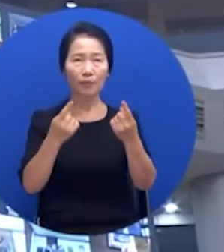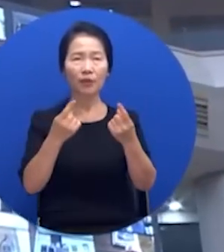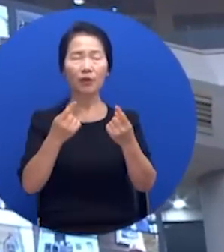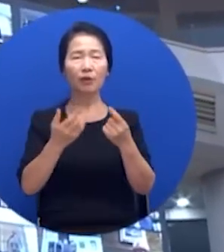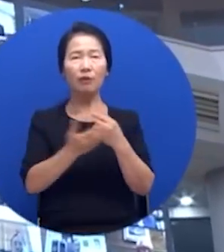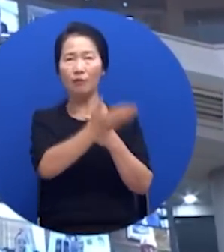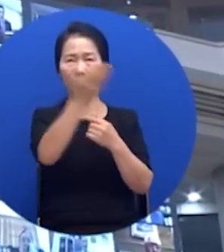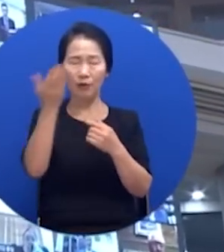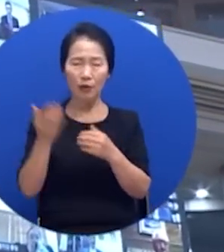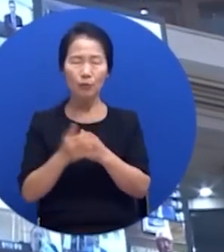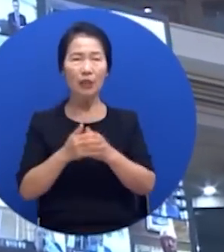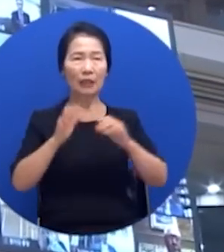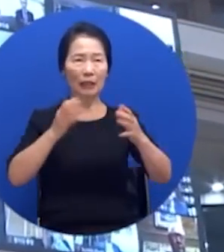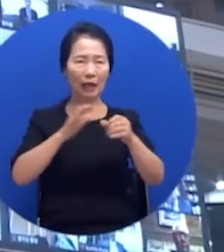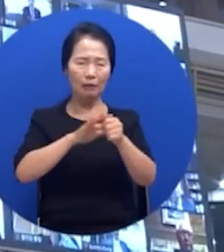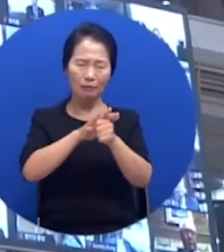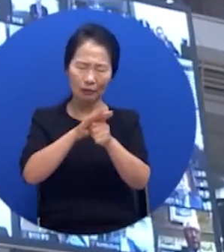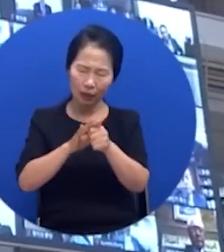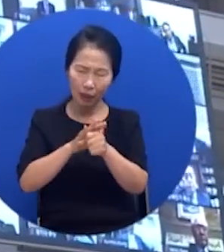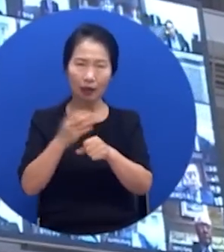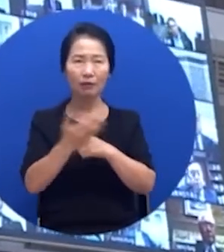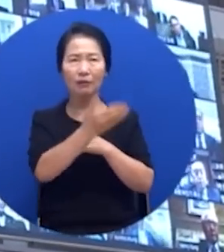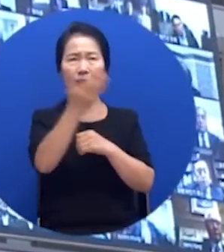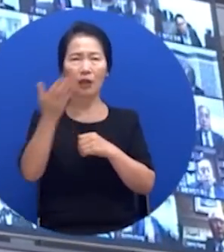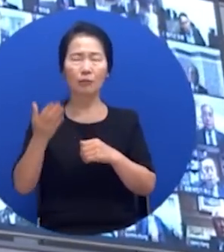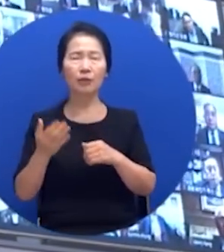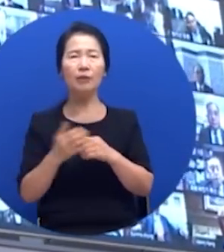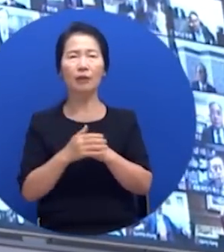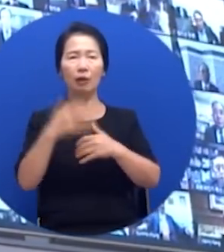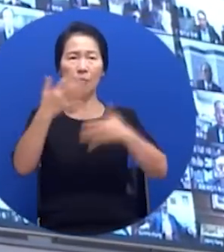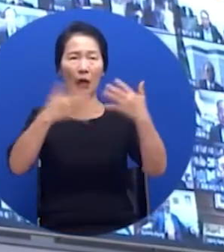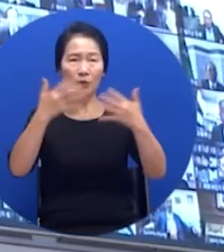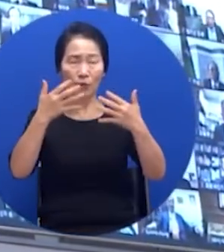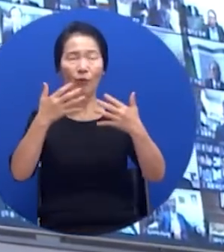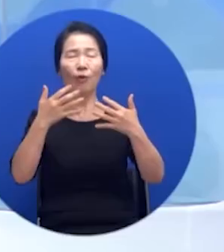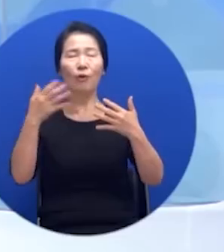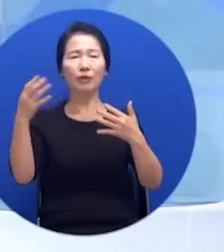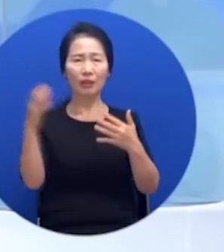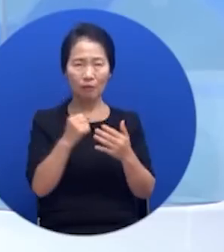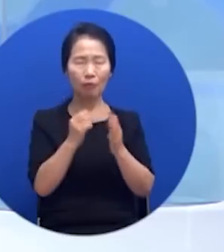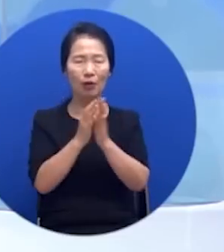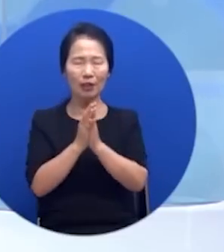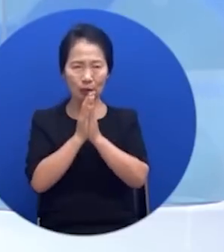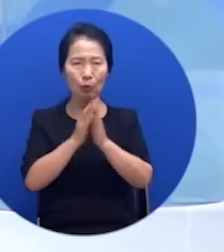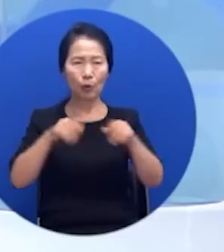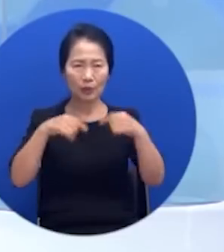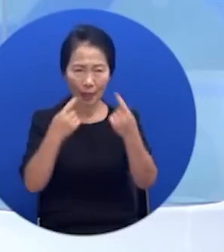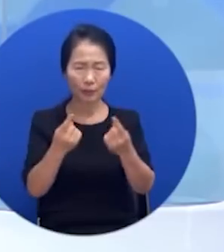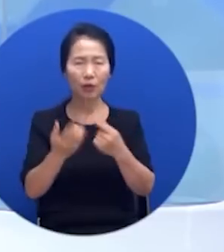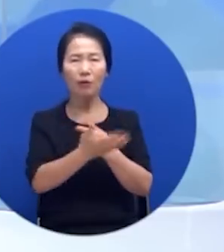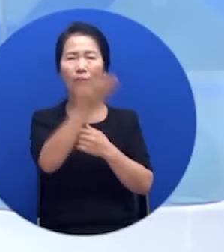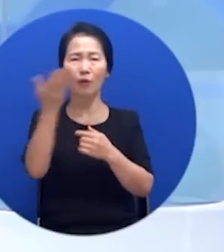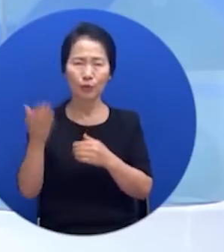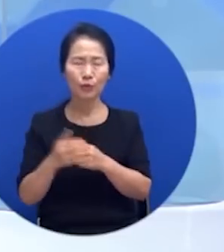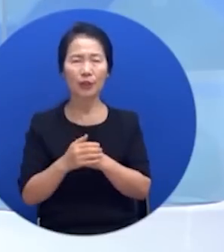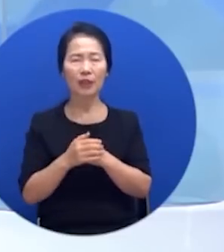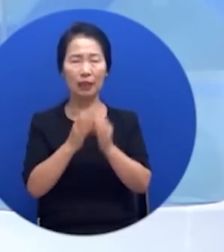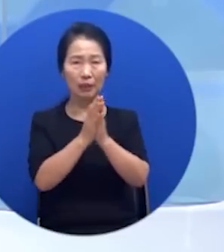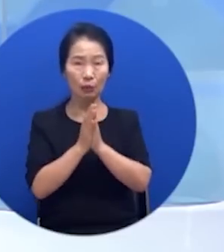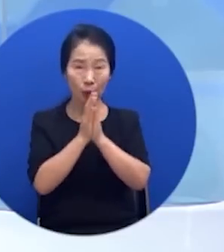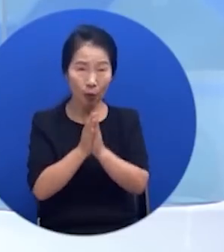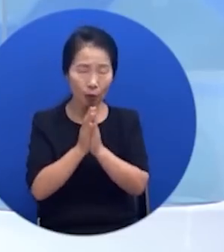기독교인들, 나라를 사랑하시는 분들, 방송으로 기도에 함께 하시는 모든 여러분의 기도는 반드시 향기로운